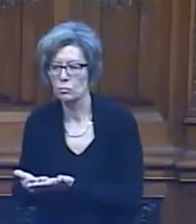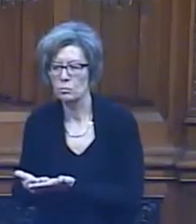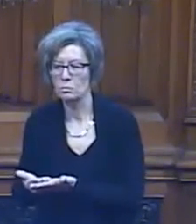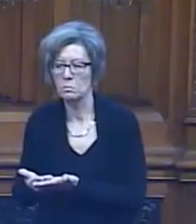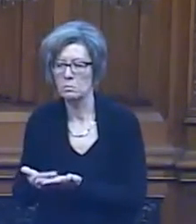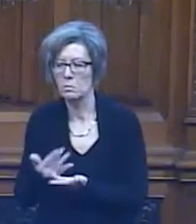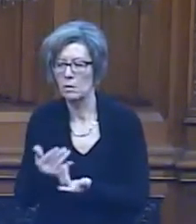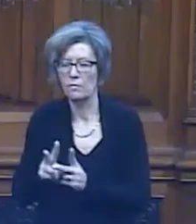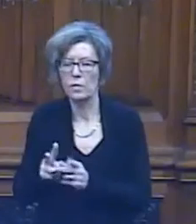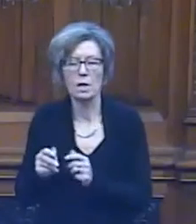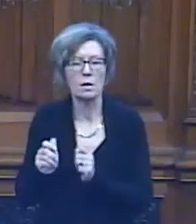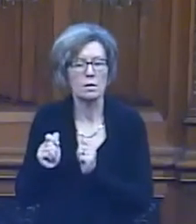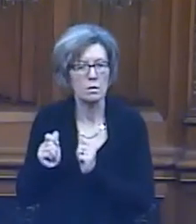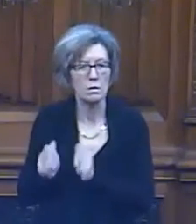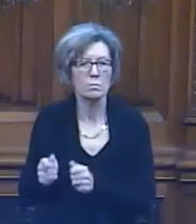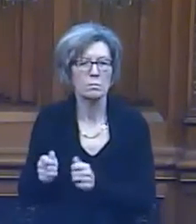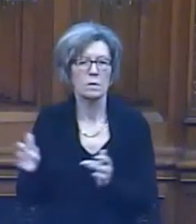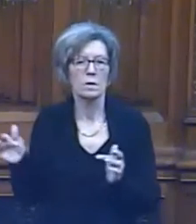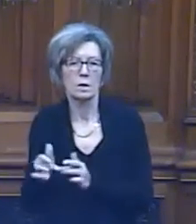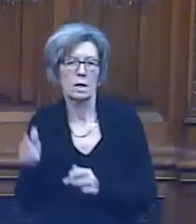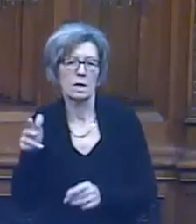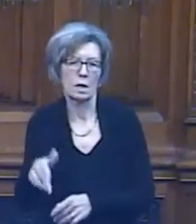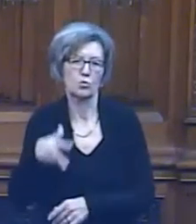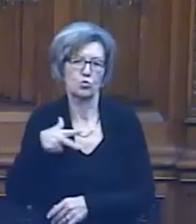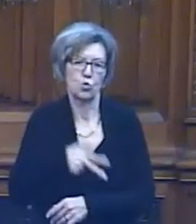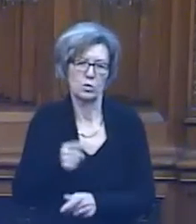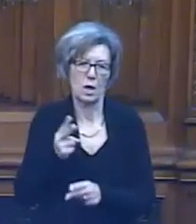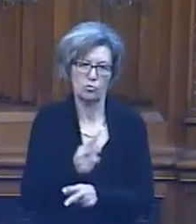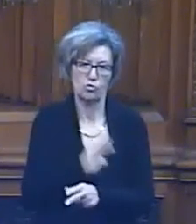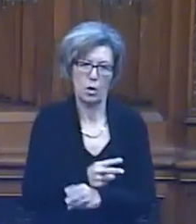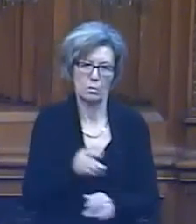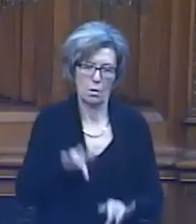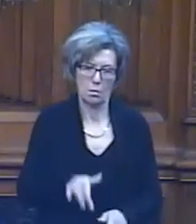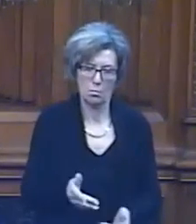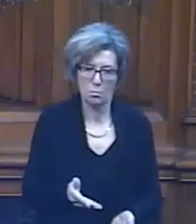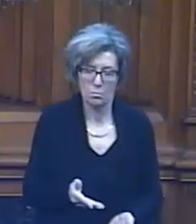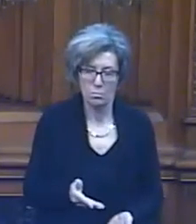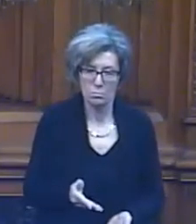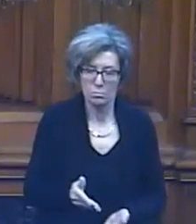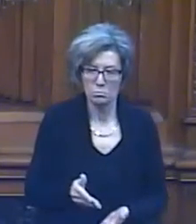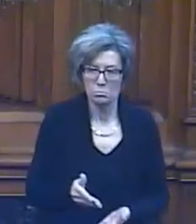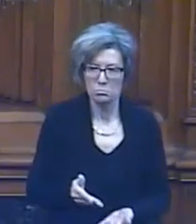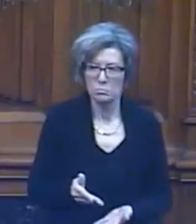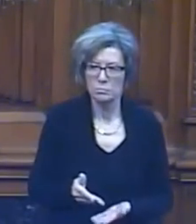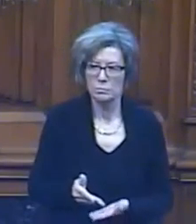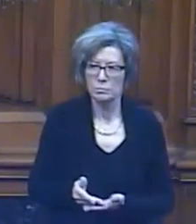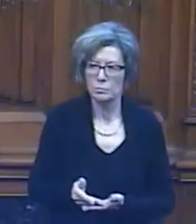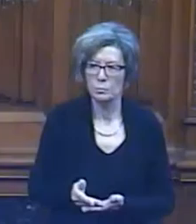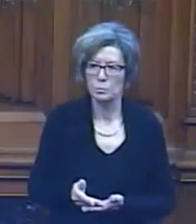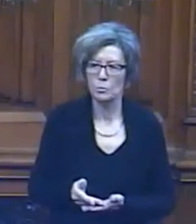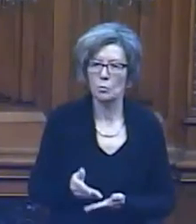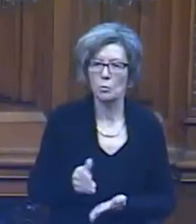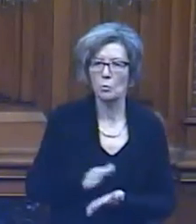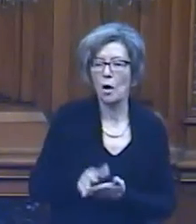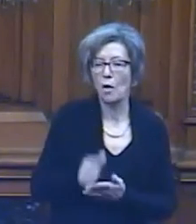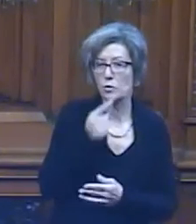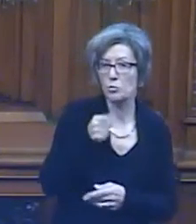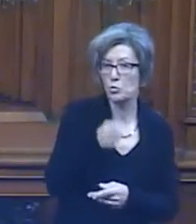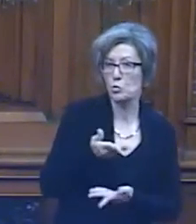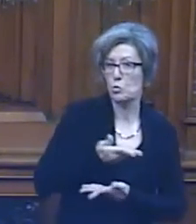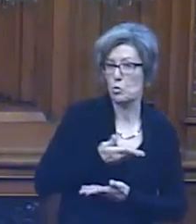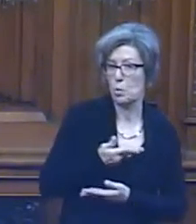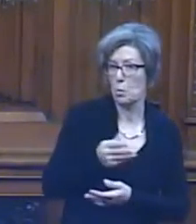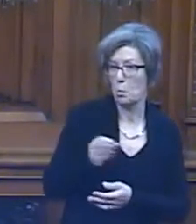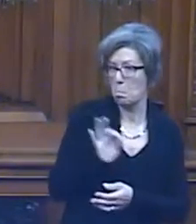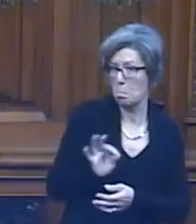ein Anschlag auf unseren Sozialstaat. Einfach zu sagen, du bekommst kein Geld mehr oder